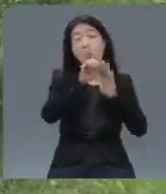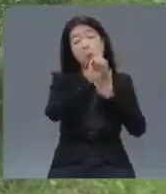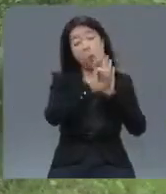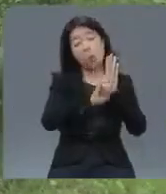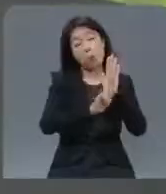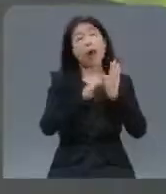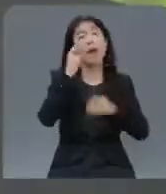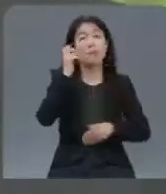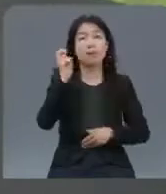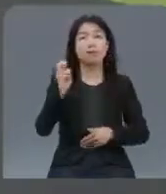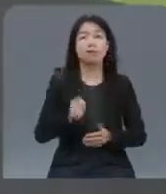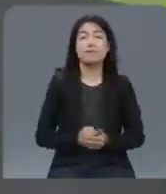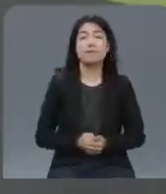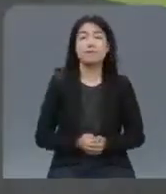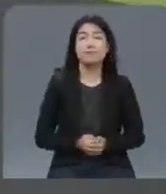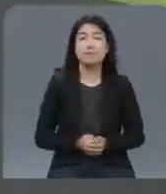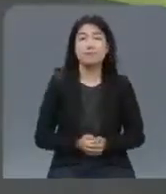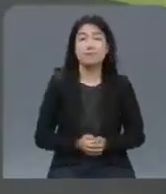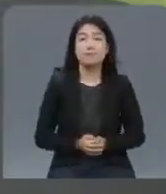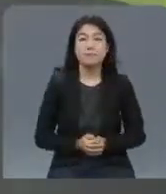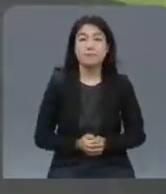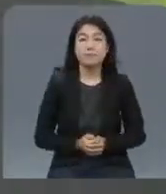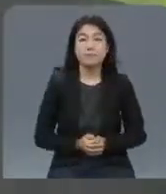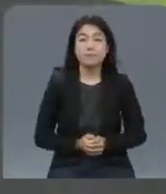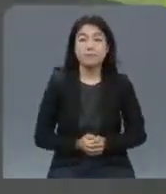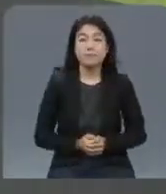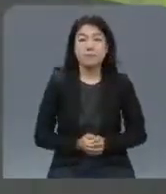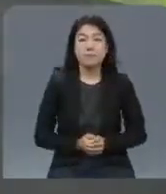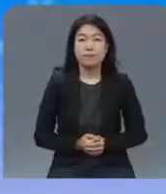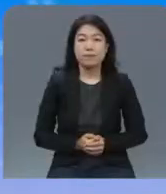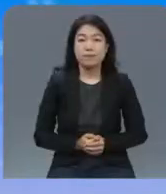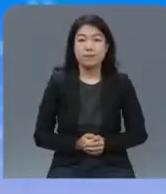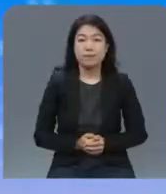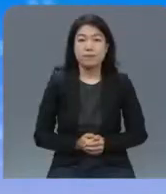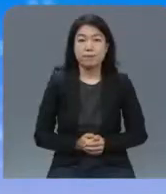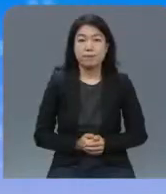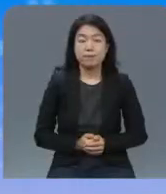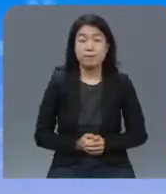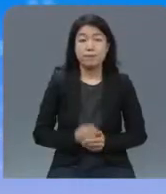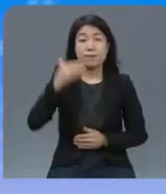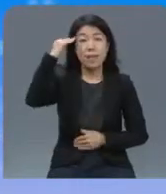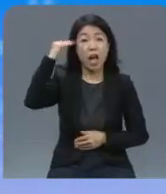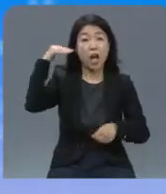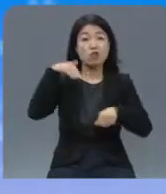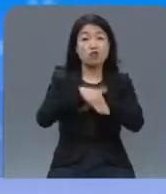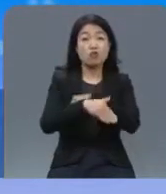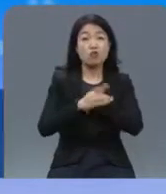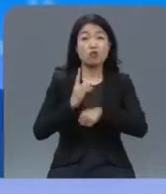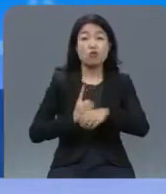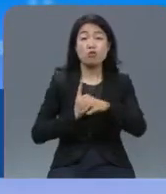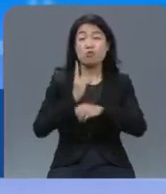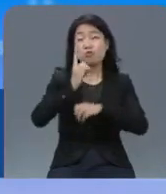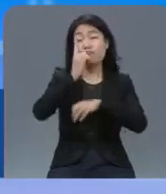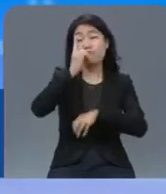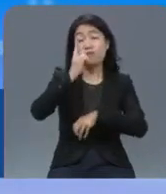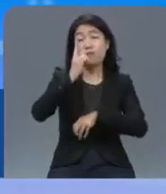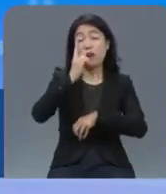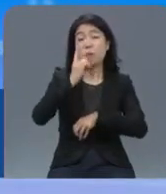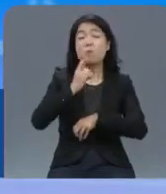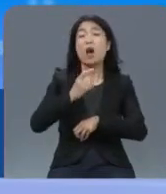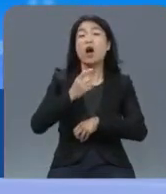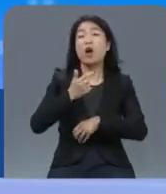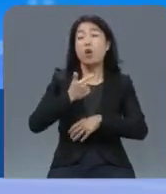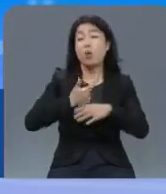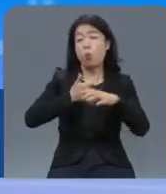내다봤습니다 kbs 뉴스 유 승 용 입니다 한국형 발사체 물이 호 가고 붕 나로